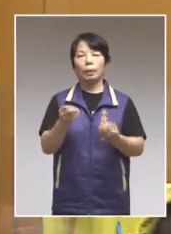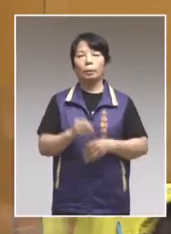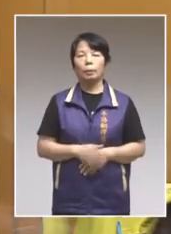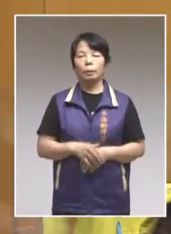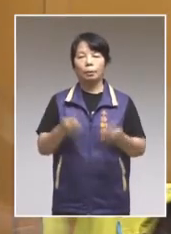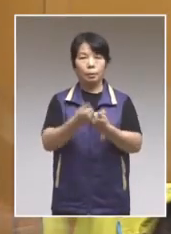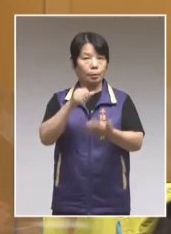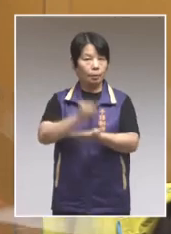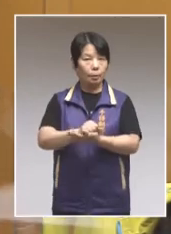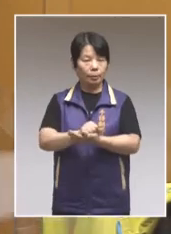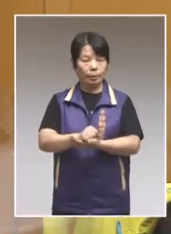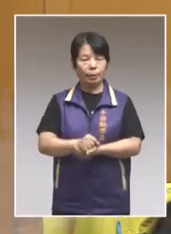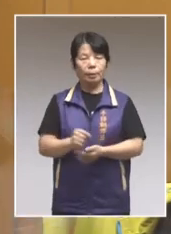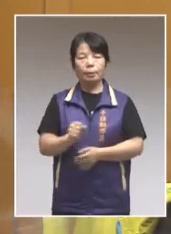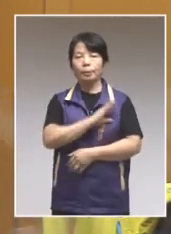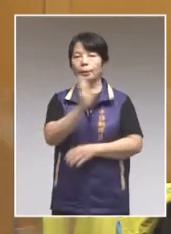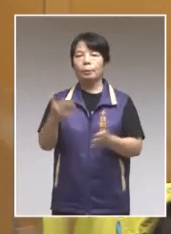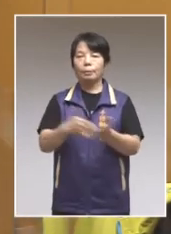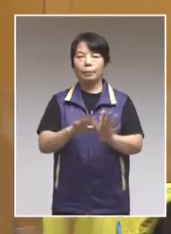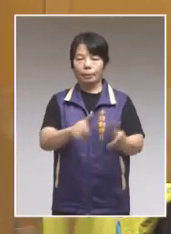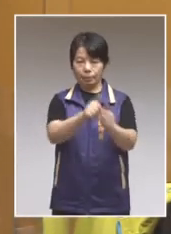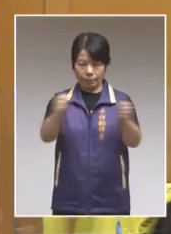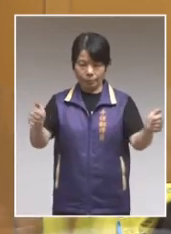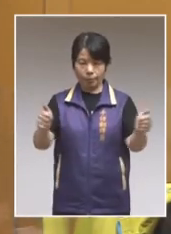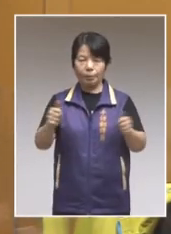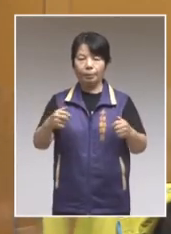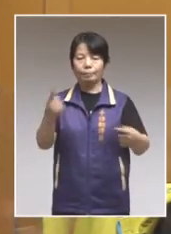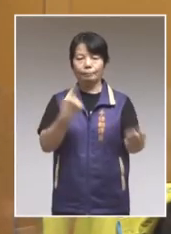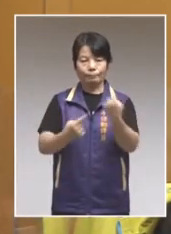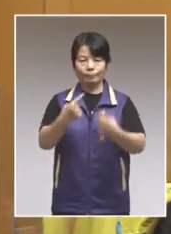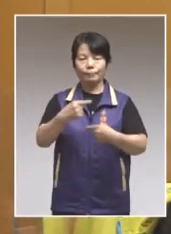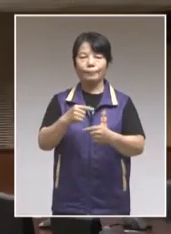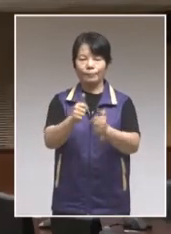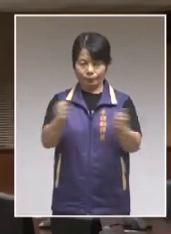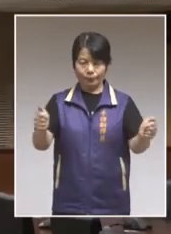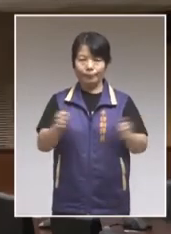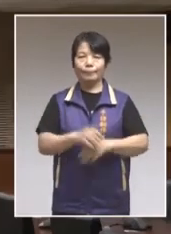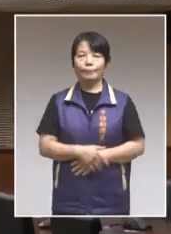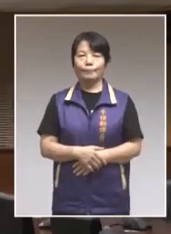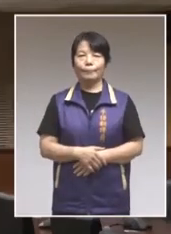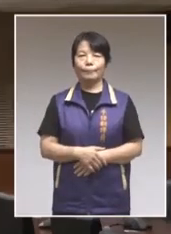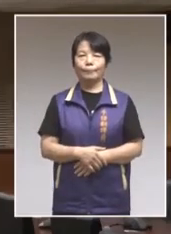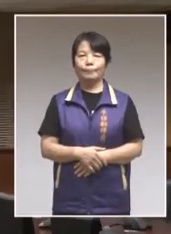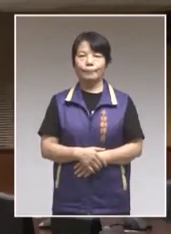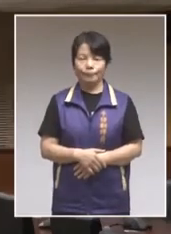我们记者会就到此结束，那谢谢各位媒体朋友的参加，谢谢。 好，谢谢大家，谢谢。